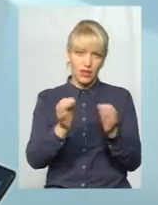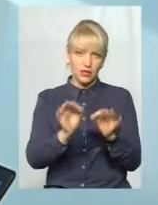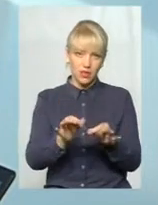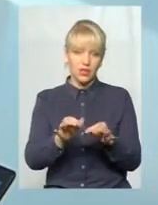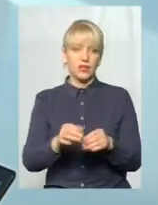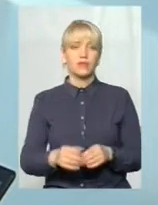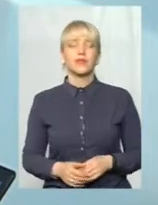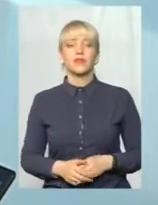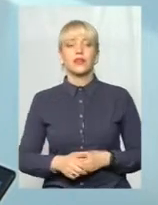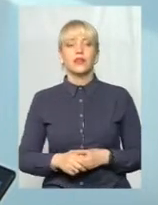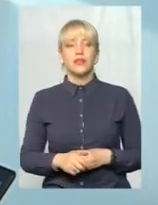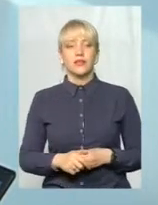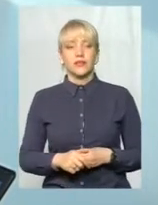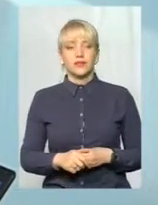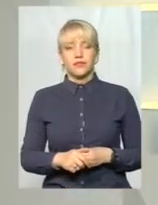Фактично…